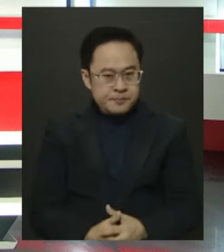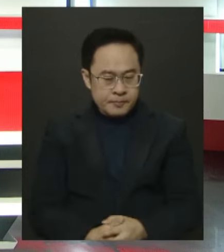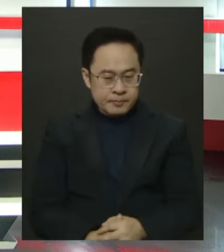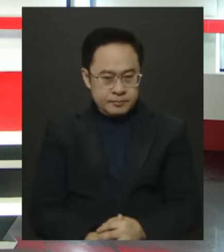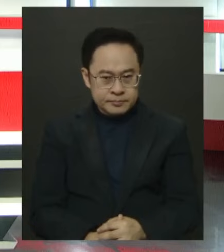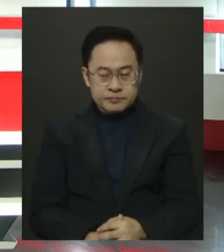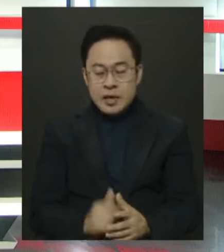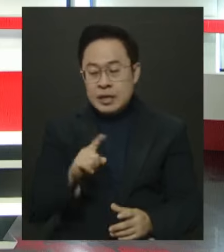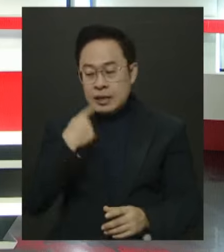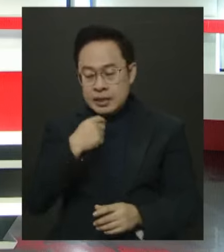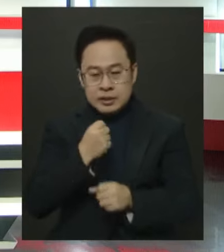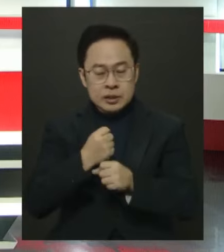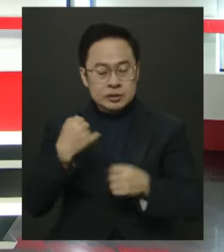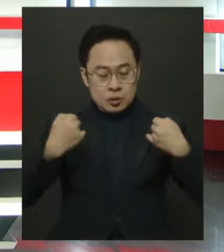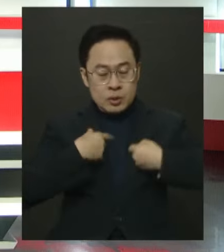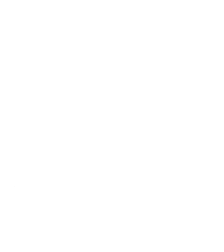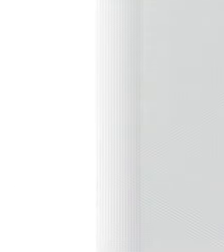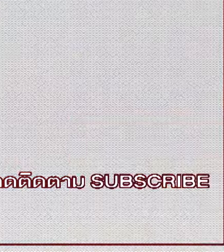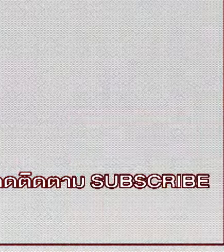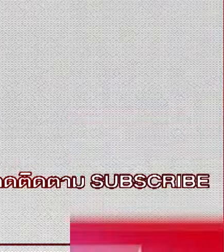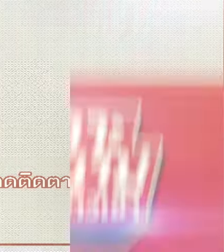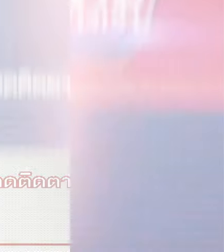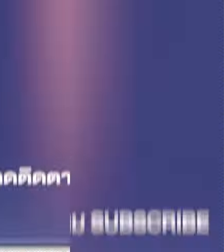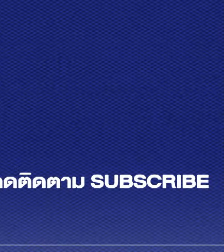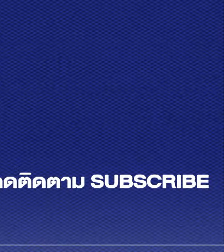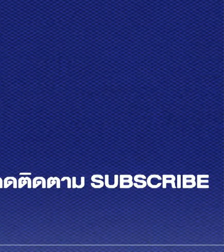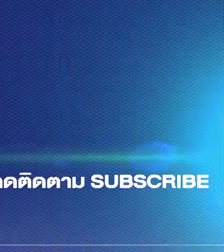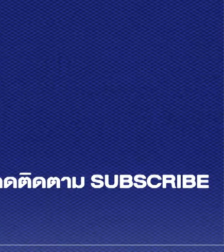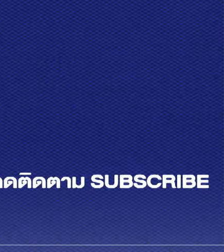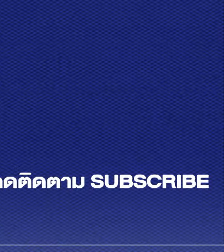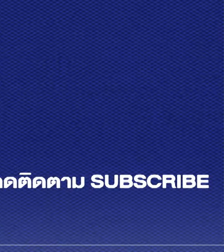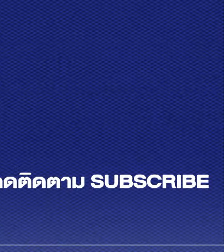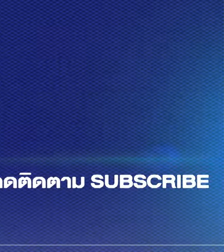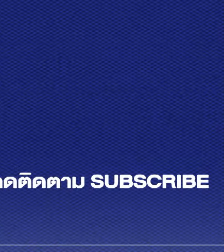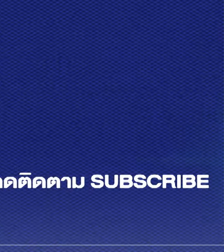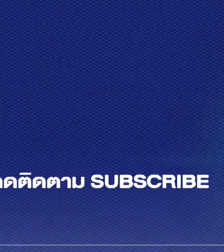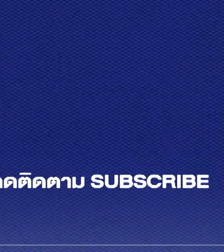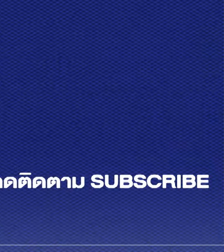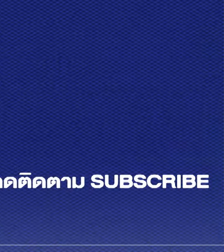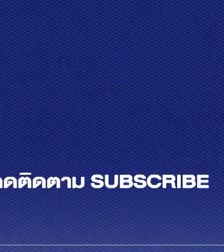ตบอลคิงส์คัพในปีนี้นั่นเองนะครับ